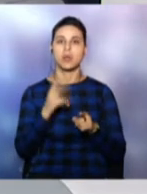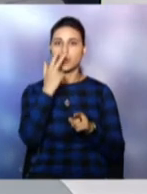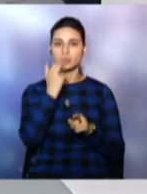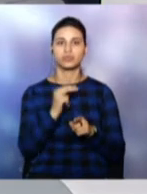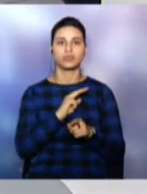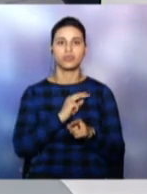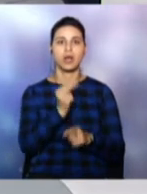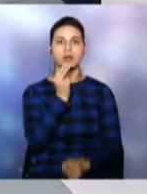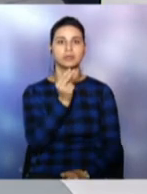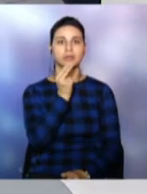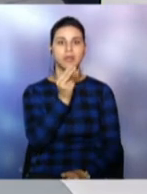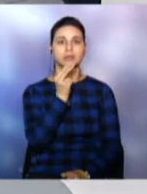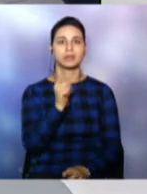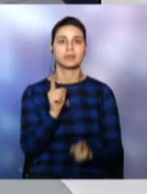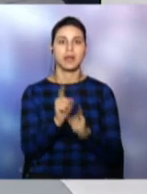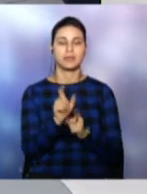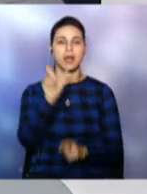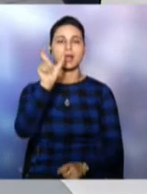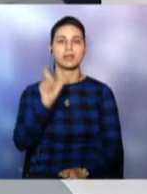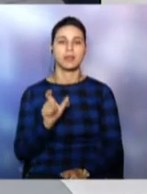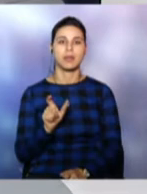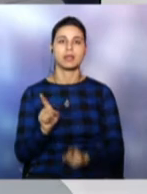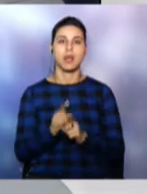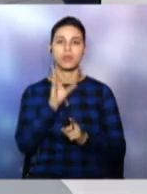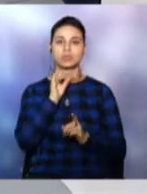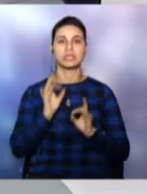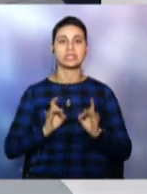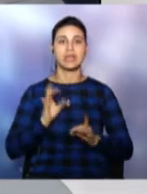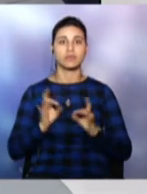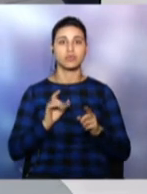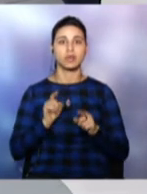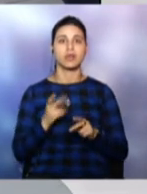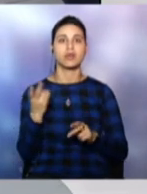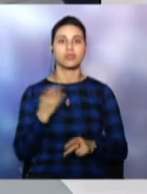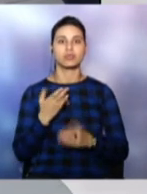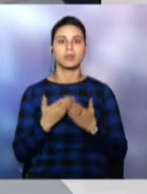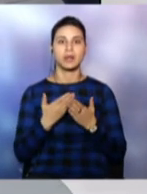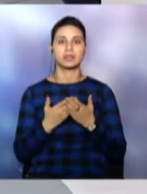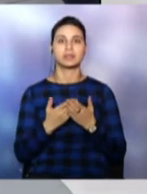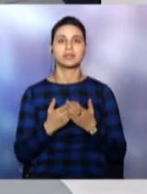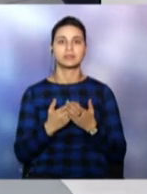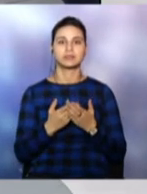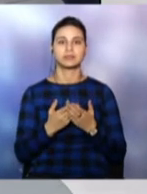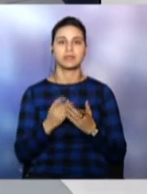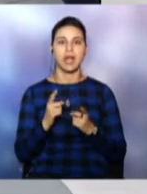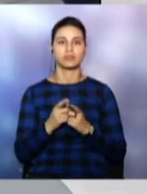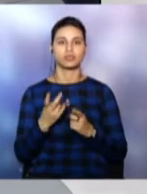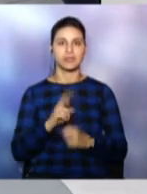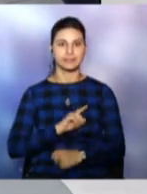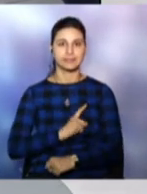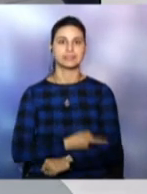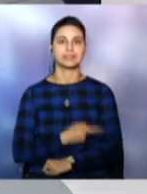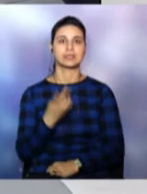მიჩვევა გამოიწვიოს და ადამიანი სტრესულ სიტუაციაში იმის მაგივრად, რომ რაღაცნაირად ვთქვათ, თავის